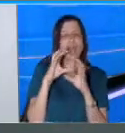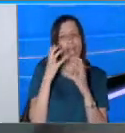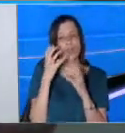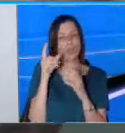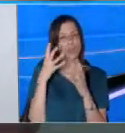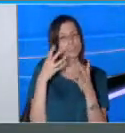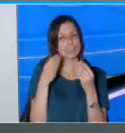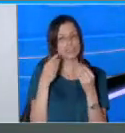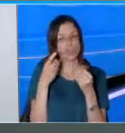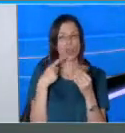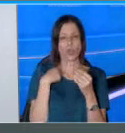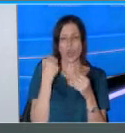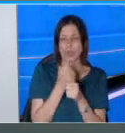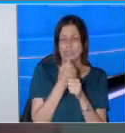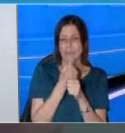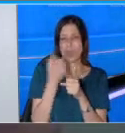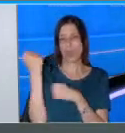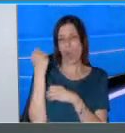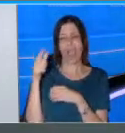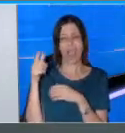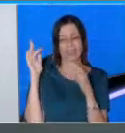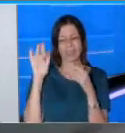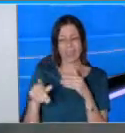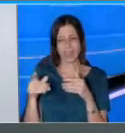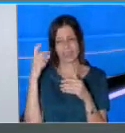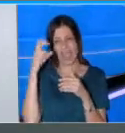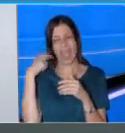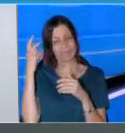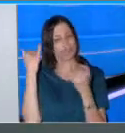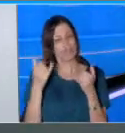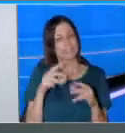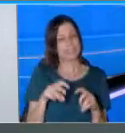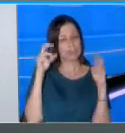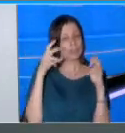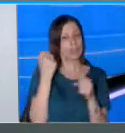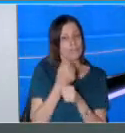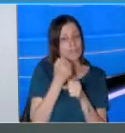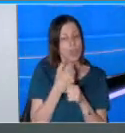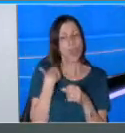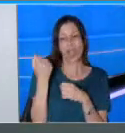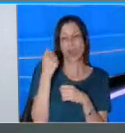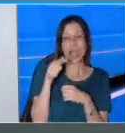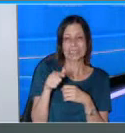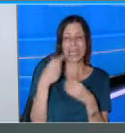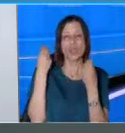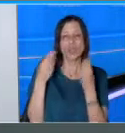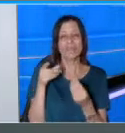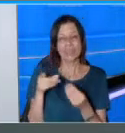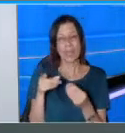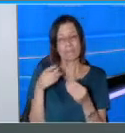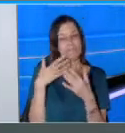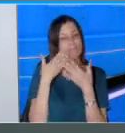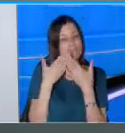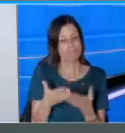מתייחסים אליכם, מפעילים את הכוח נגדכם, יש לכם הזדמנות שיפעילו את הכוח הזה לטובתכם, בעדכם,